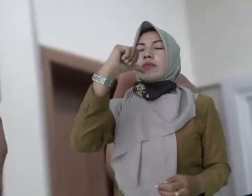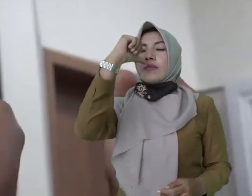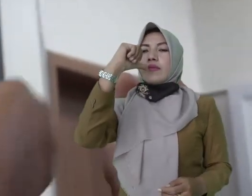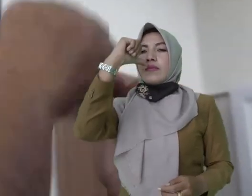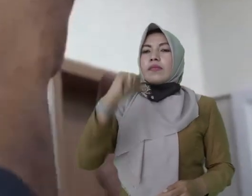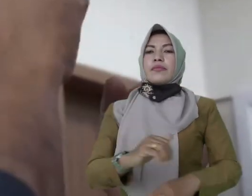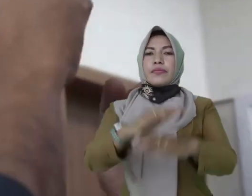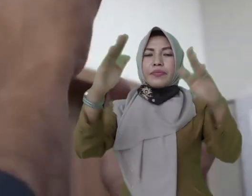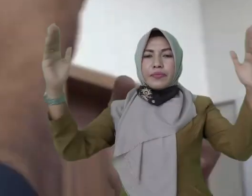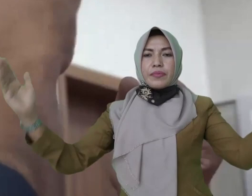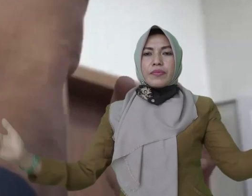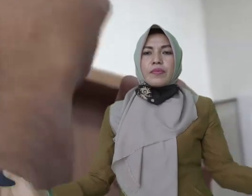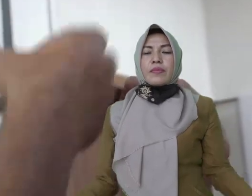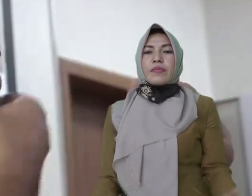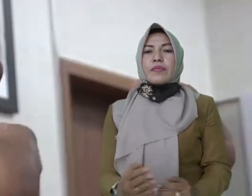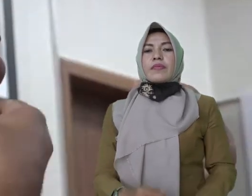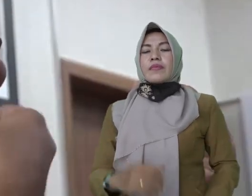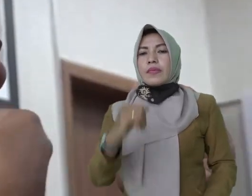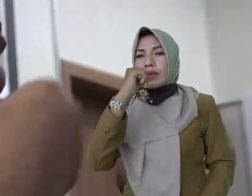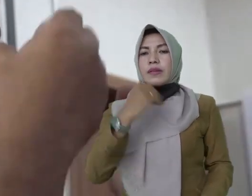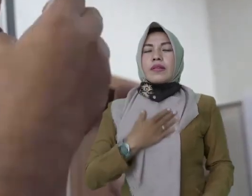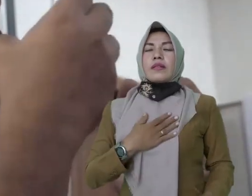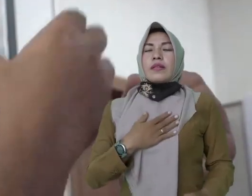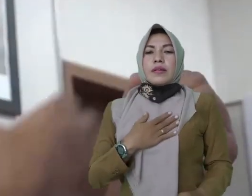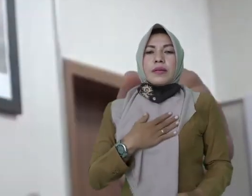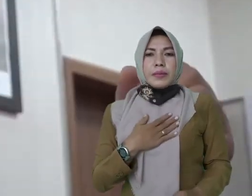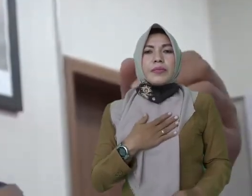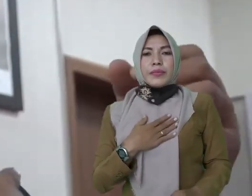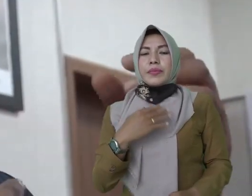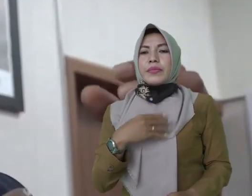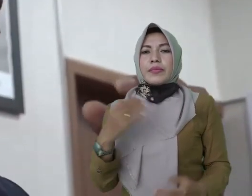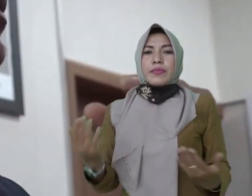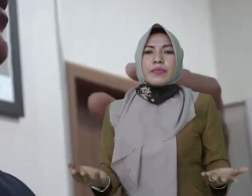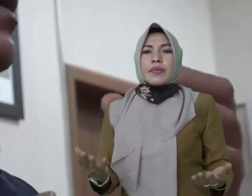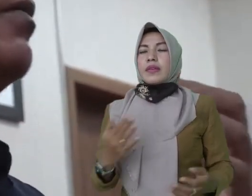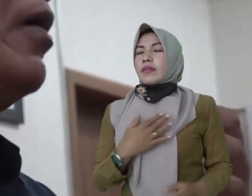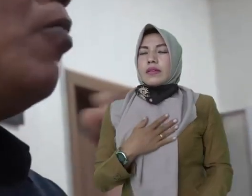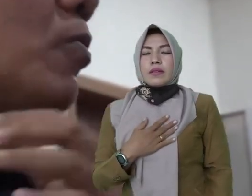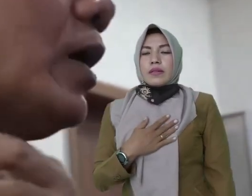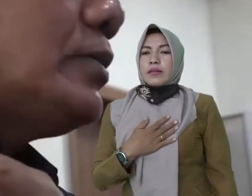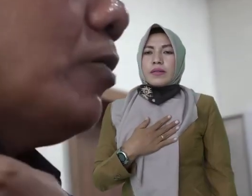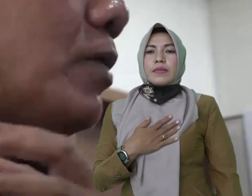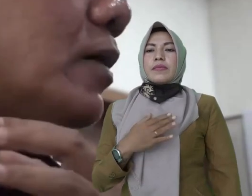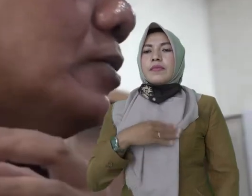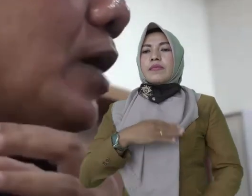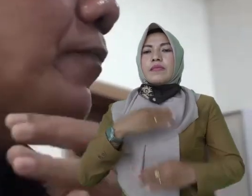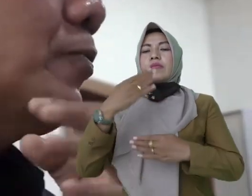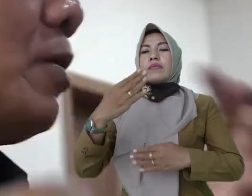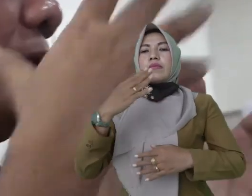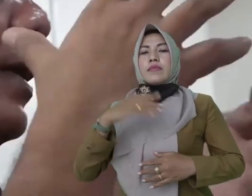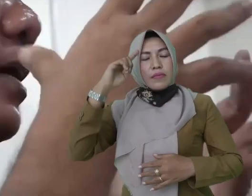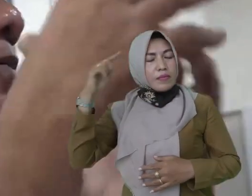nyeri, kerongkongan, minum air sudah nyeri, suara, napas mulai sesak, jalan sedikit dia ngomong dah tak sanggup lagi,